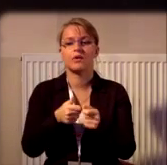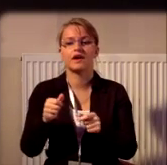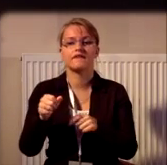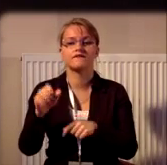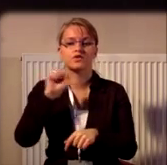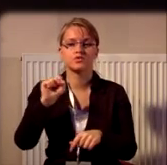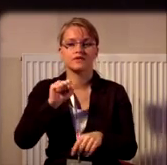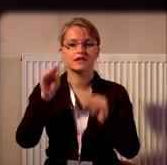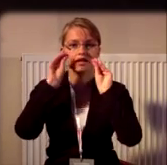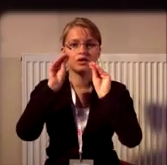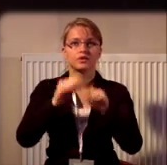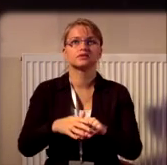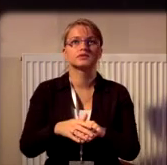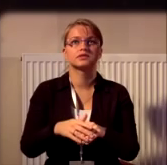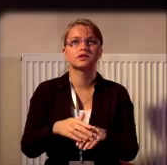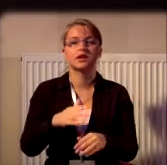skutków nieprzemyślanej integracji.